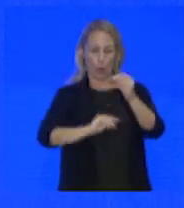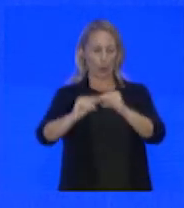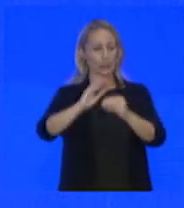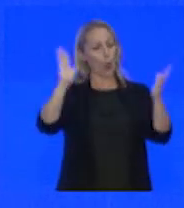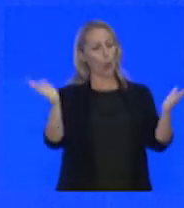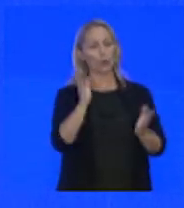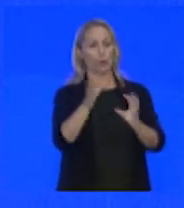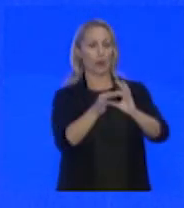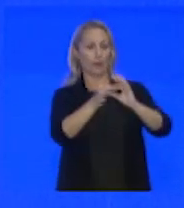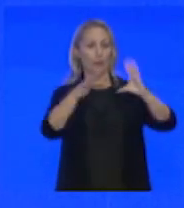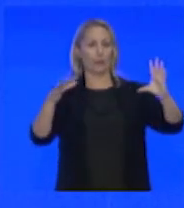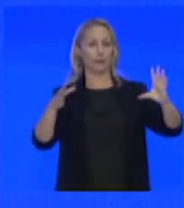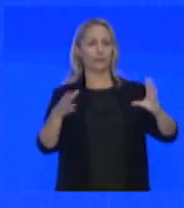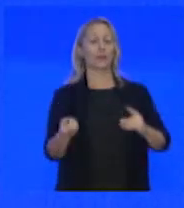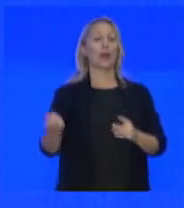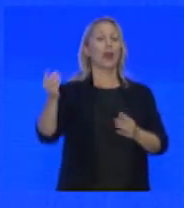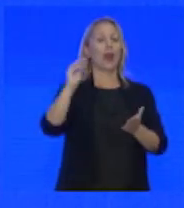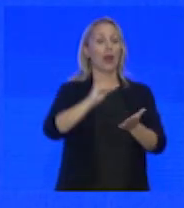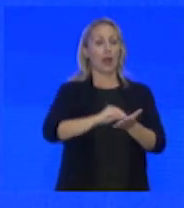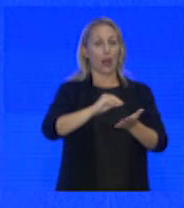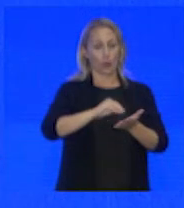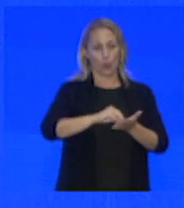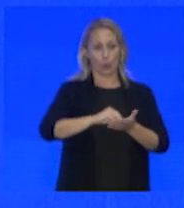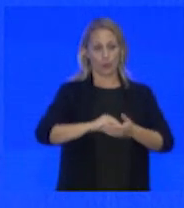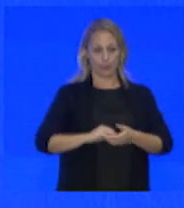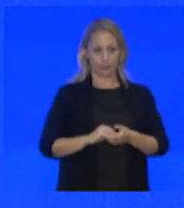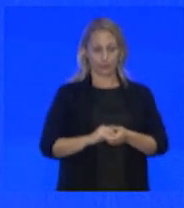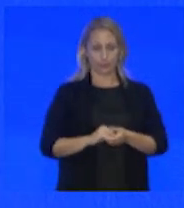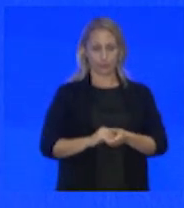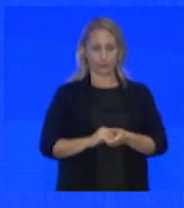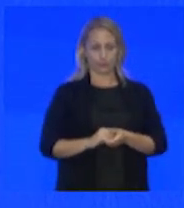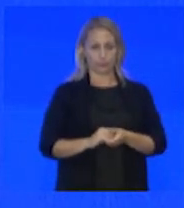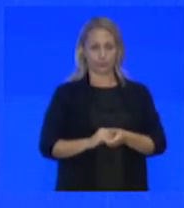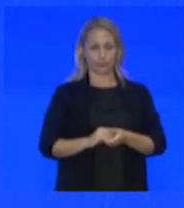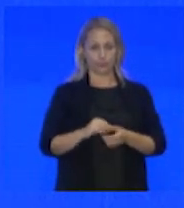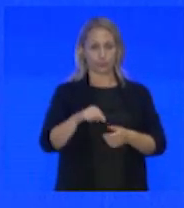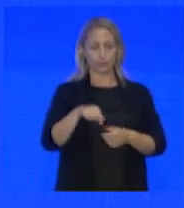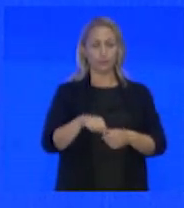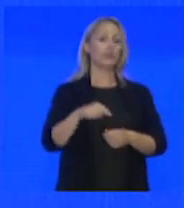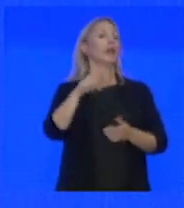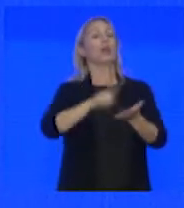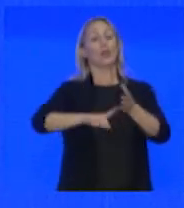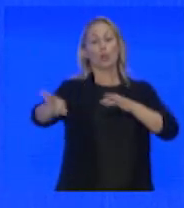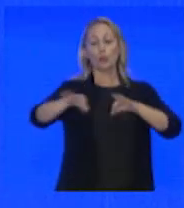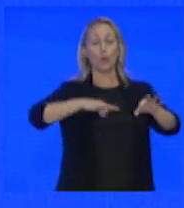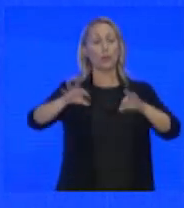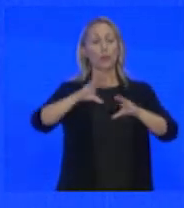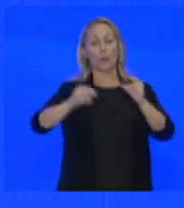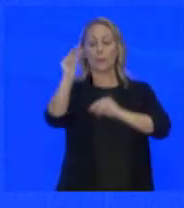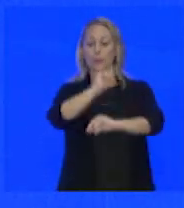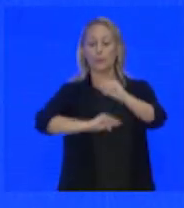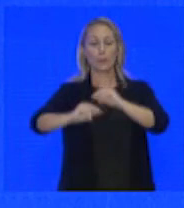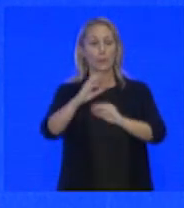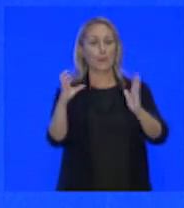Βουλή εργάστηκε εντατικά το καλοκαίρι, ψηφίζοντας νομοσχέδια τομές, όπως